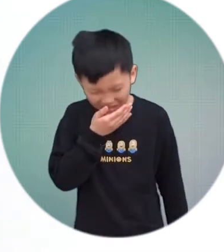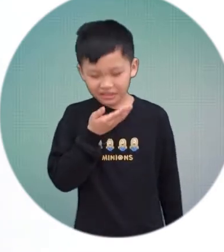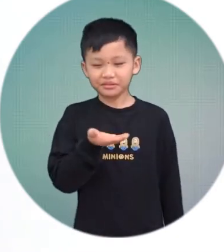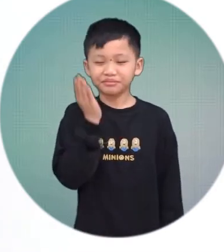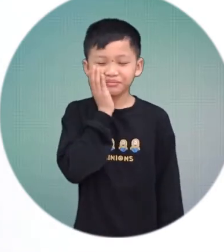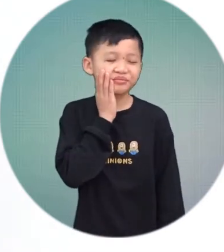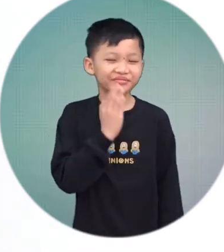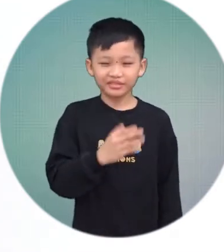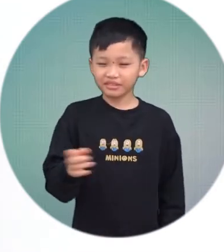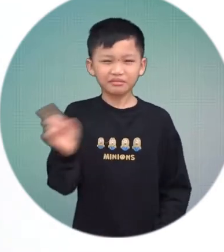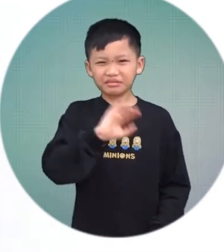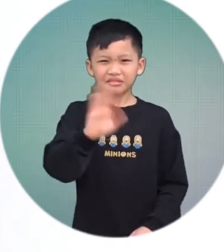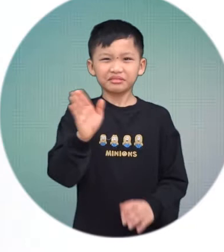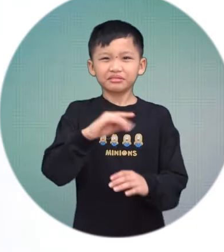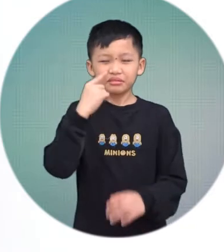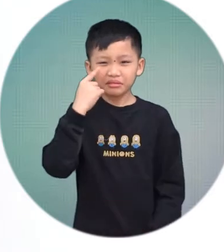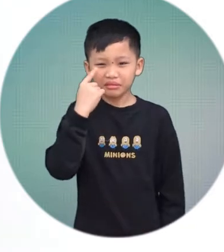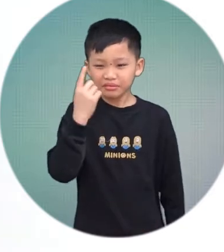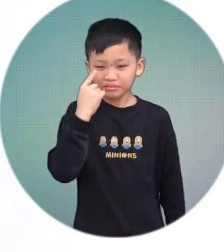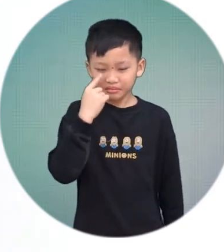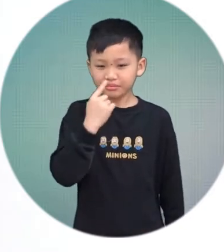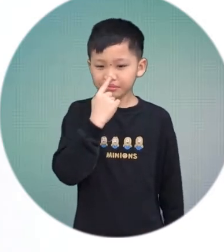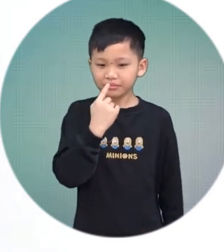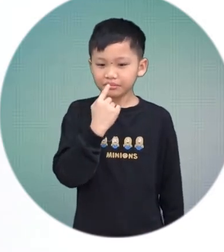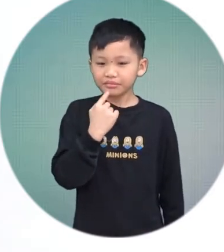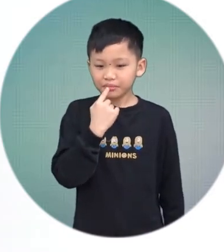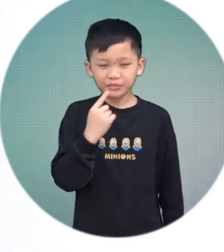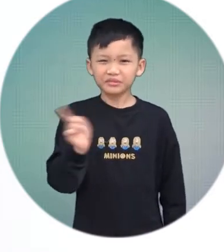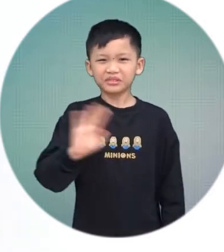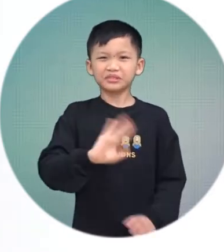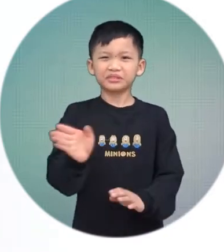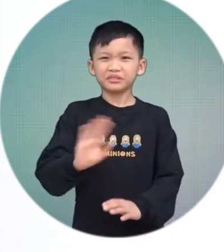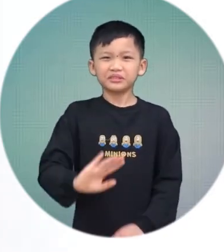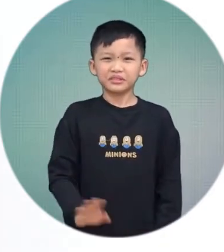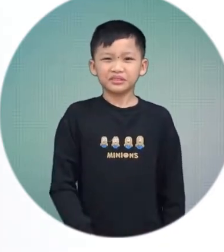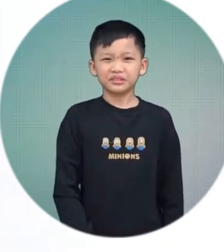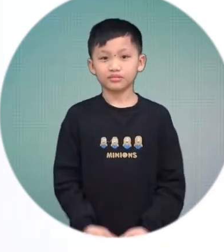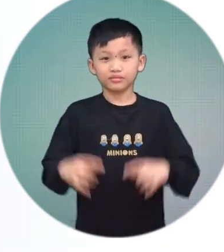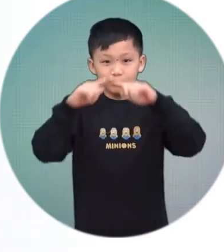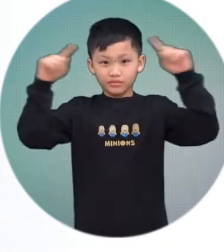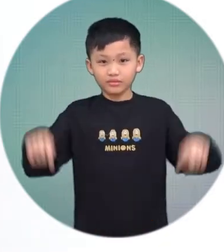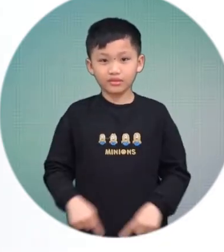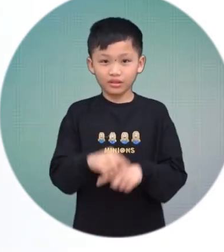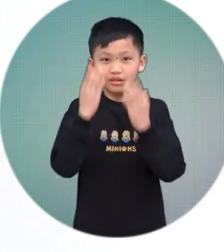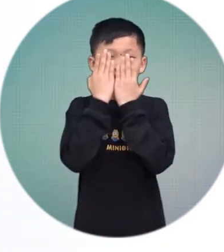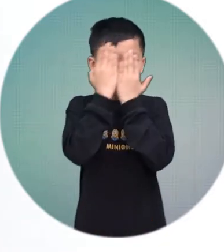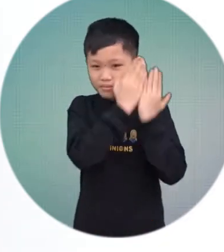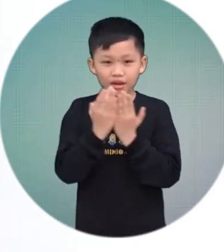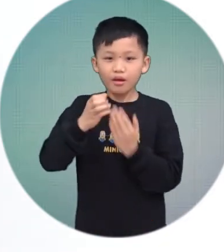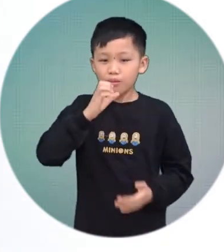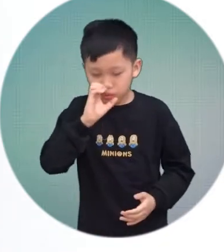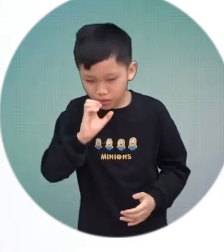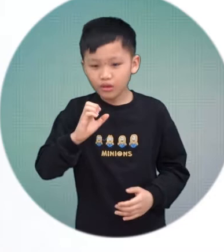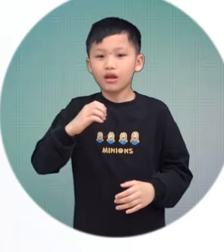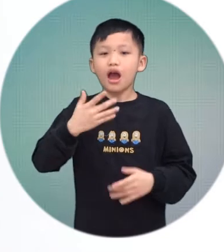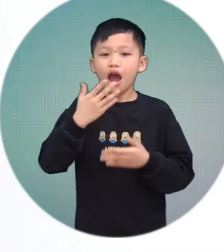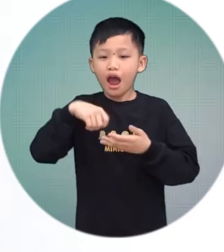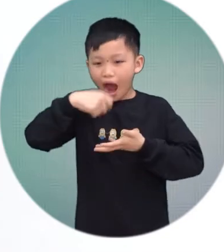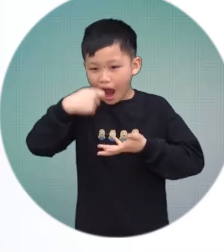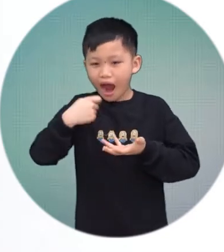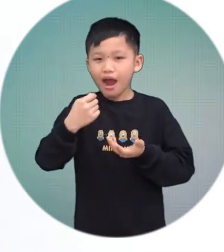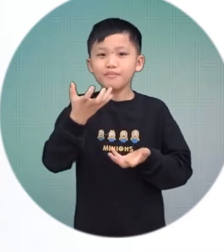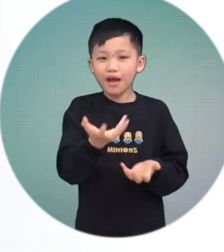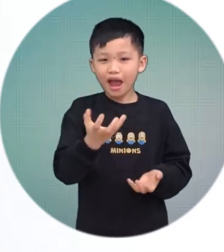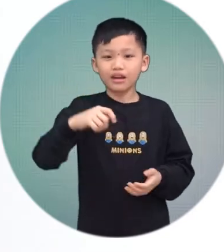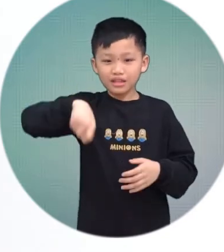nhé. Cậu cần tránh đưa tay lên mắt, mũi, miệng nữa. Ở lớp, cậu nhớ không dùng chung các